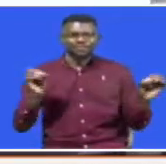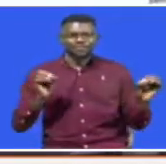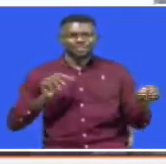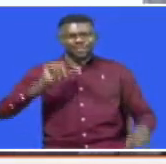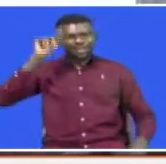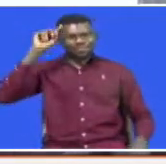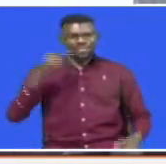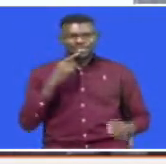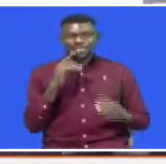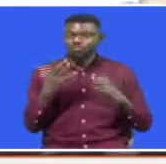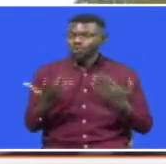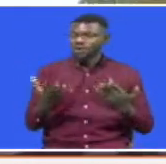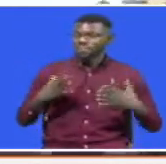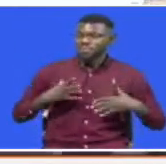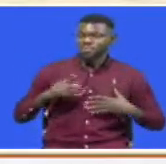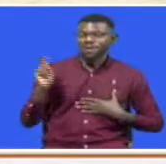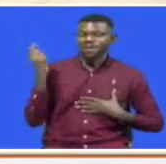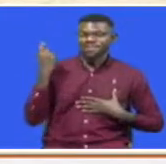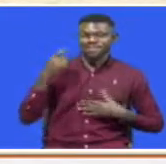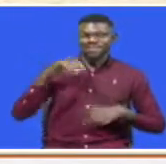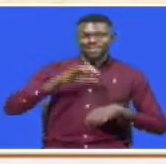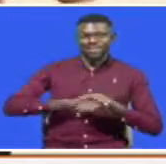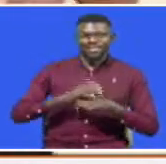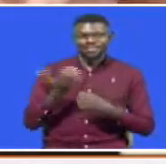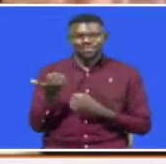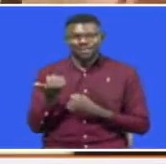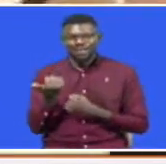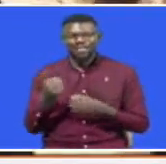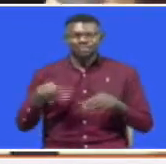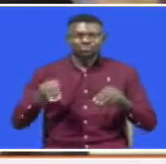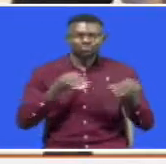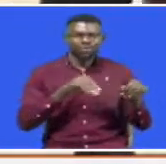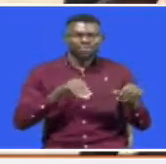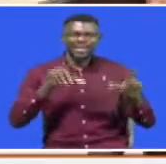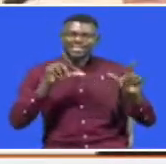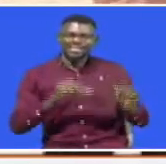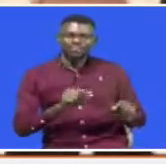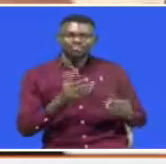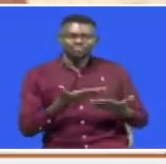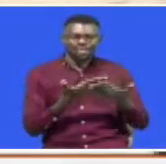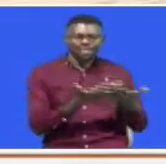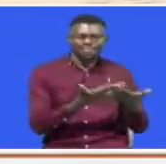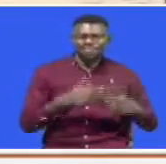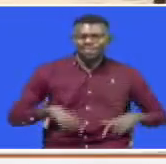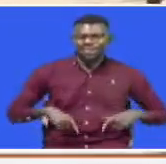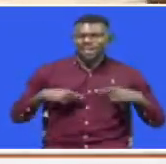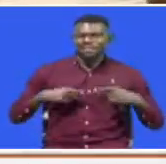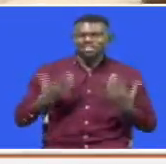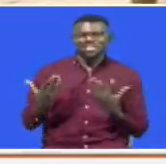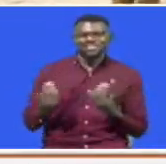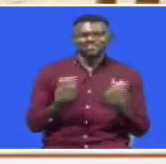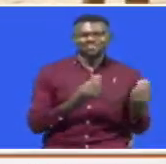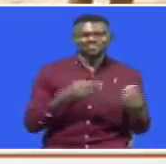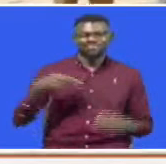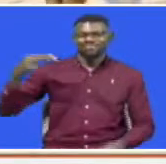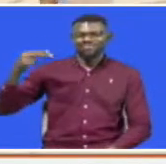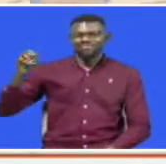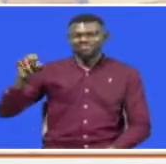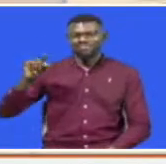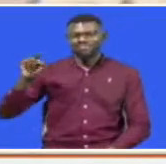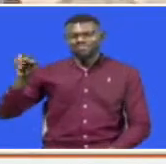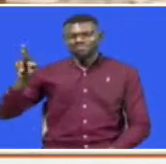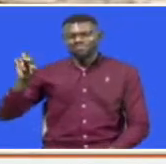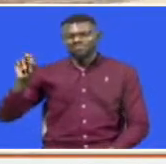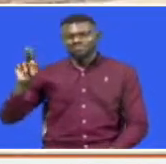imeshikilia kuwa Wakenya watapata unga nafuu wa mahindi kama njia ya kupunguza gharama ya maisha. Hezron Kimari, KTN